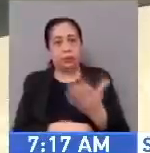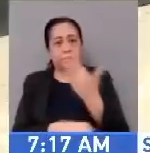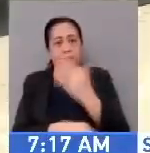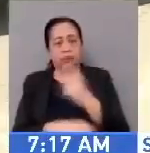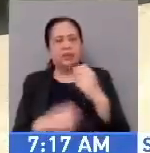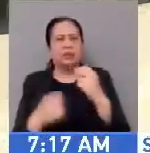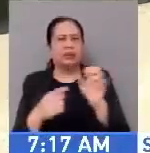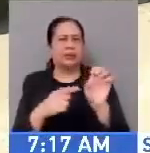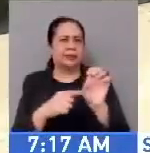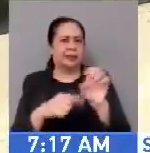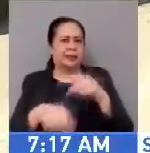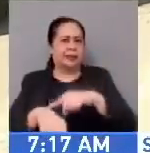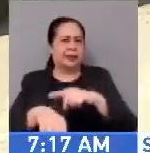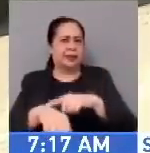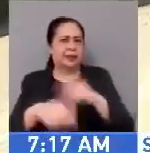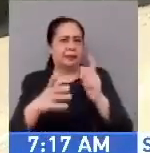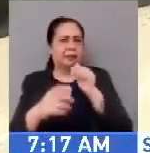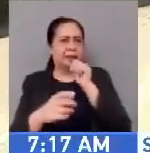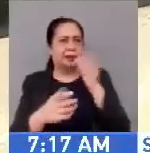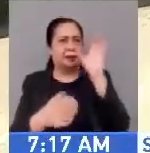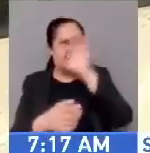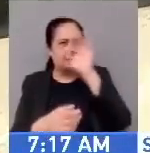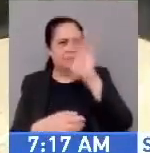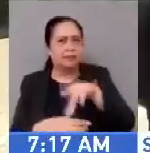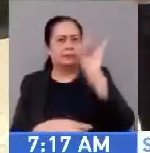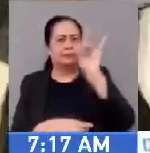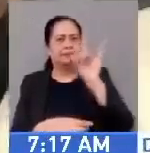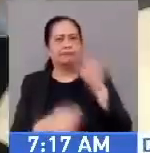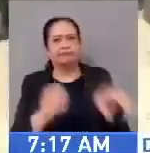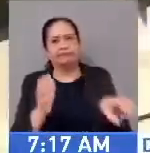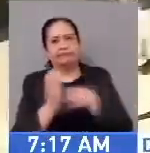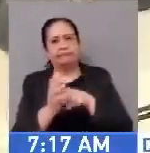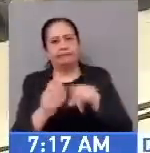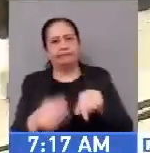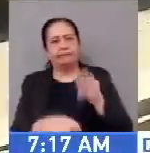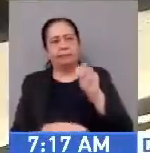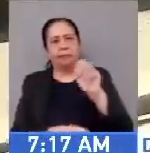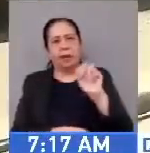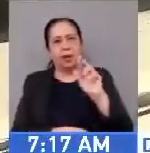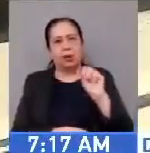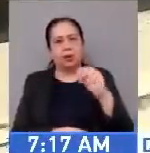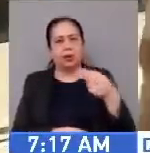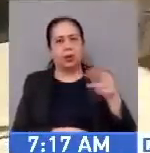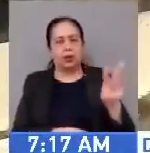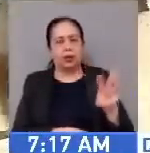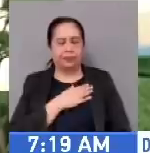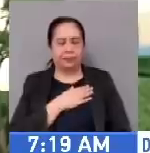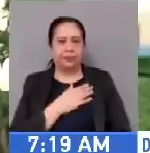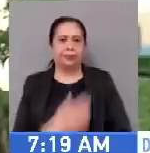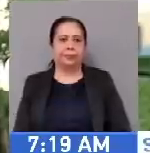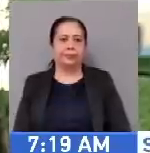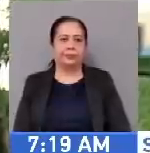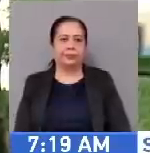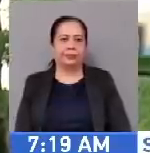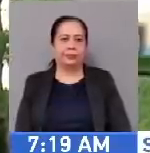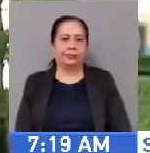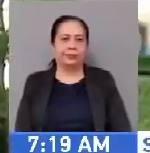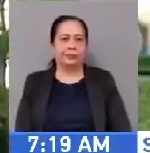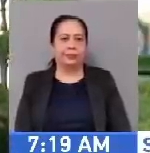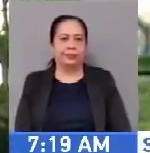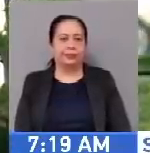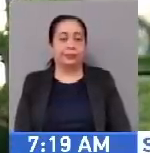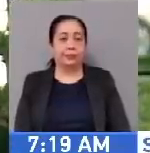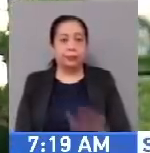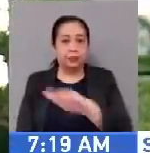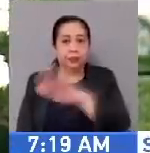na baka hindi agad makahanap na masasakyan dito sa Marcos Highway. Live mula rito, Bam Alegre, buong puso para sa Pilipino. Abiso naman po sa mga